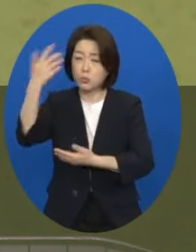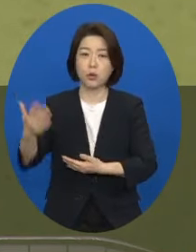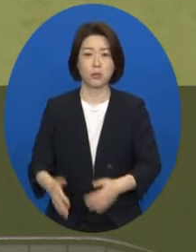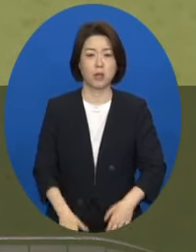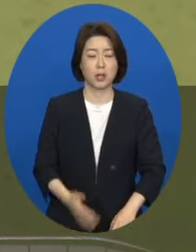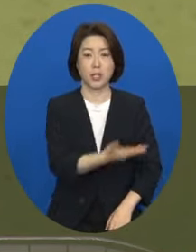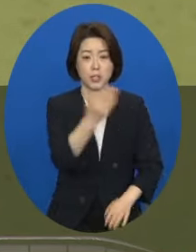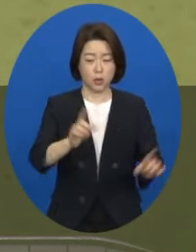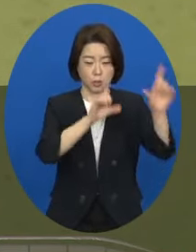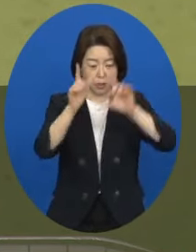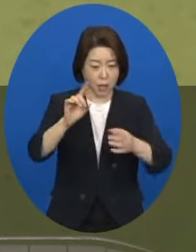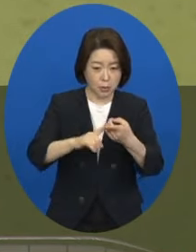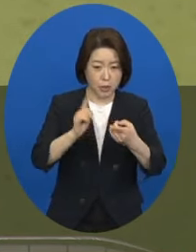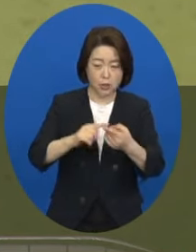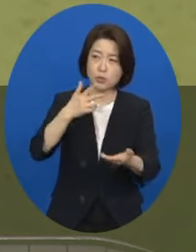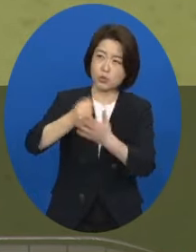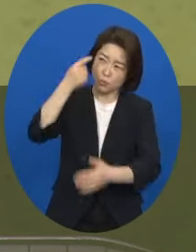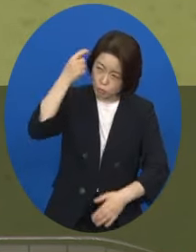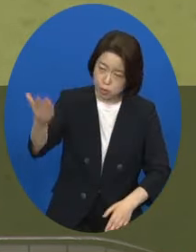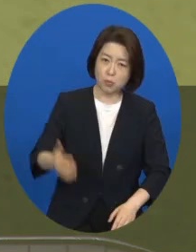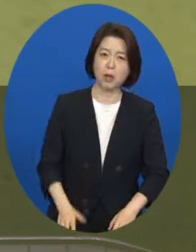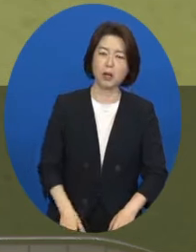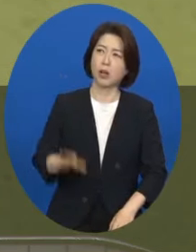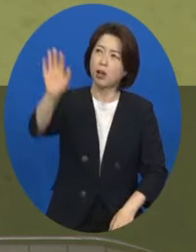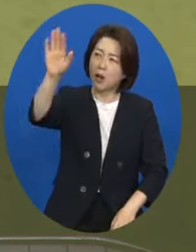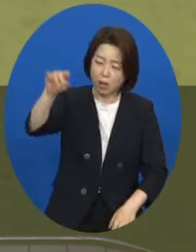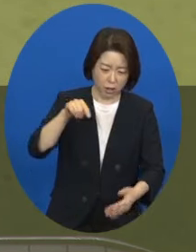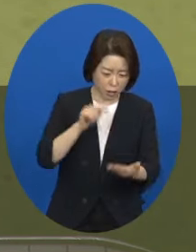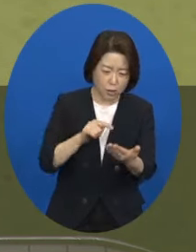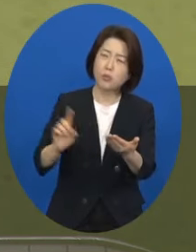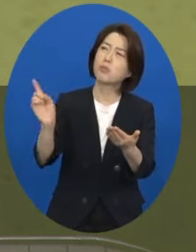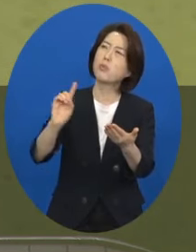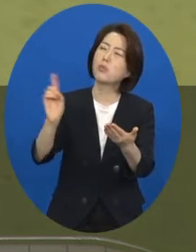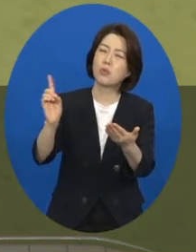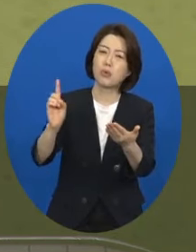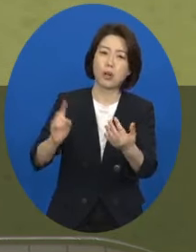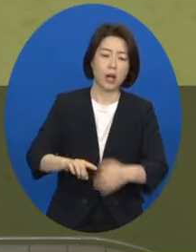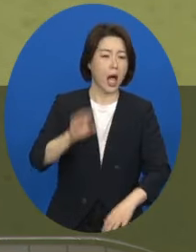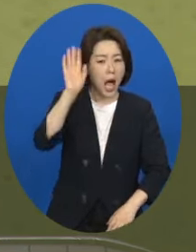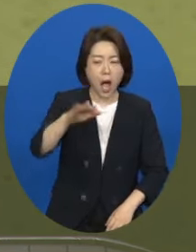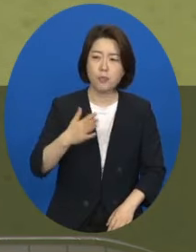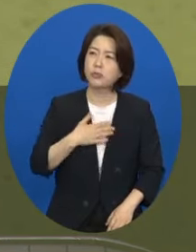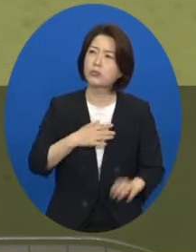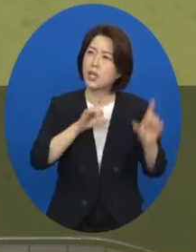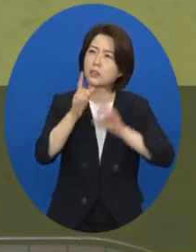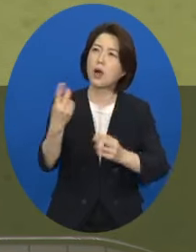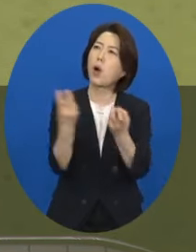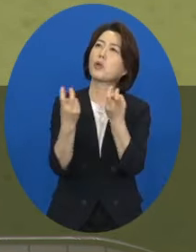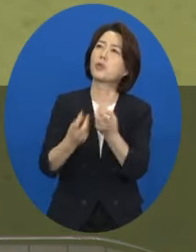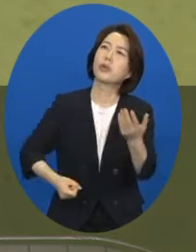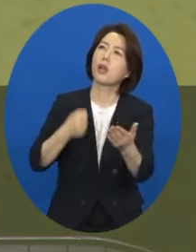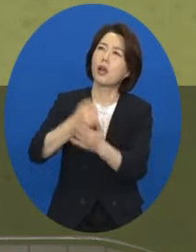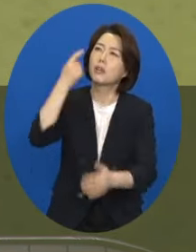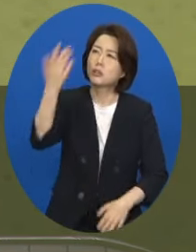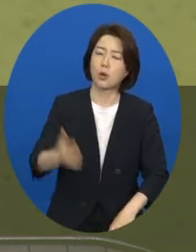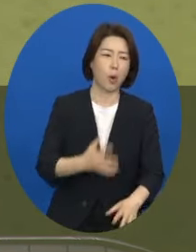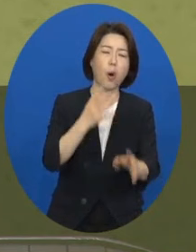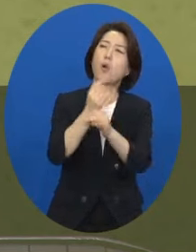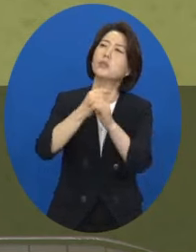문제에 대해서 물어보세요. 주님께. 주님 이게 무엇입니까? 어떻게 해야 됩니까? 결정해야 됩니까?